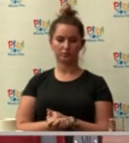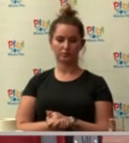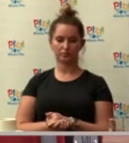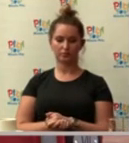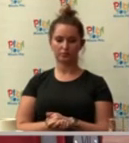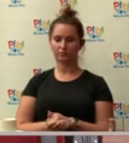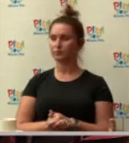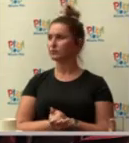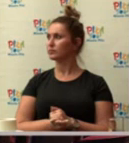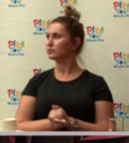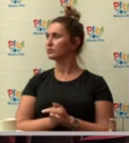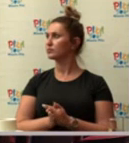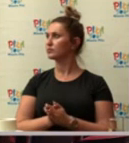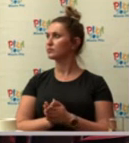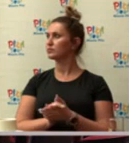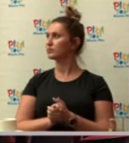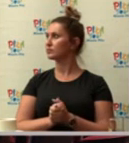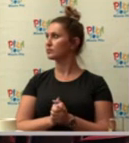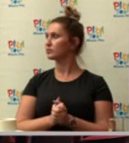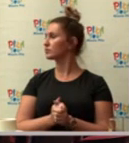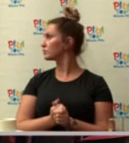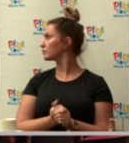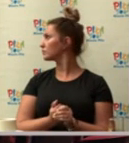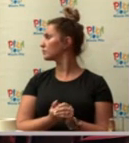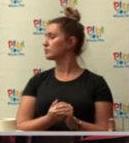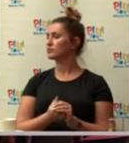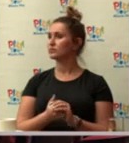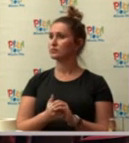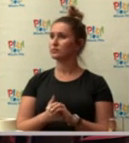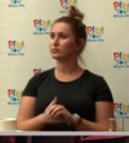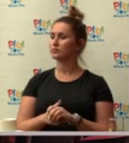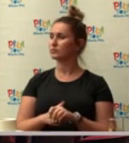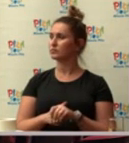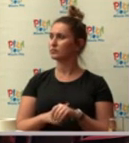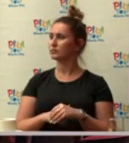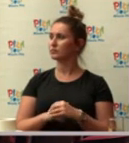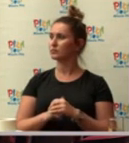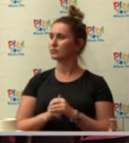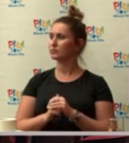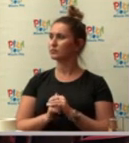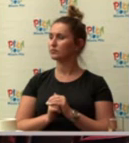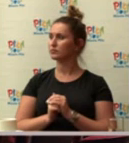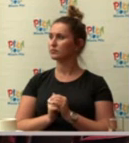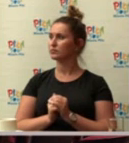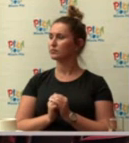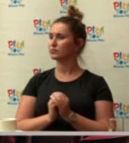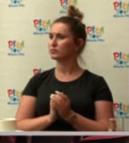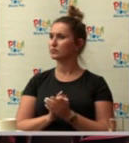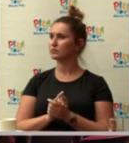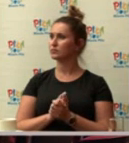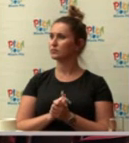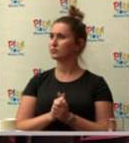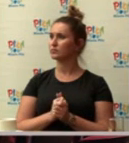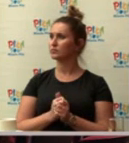i widzi przepełnione kosze na śmieci. On to zgłasza, bo dla niego są przepełnione kosze na śmieci. On nie sprawdza